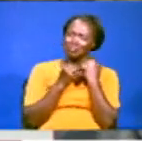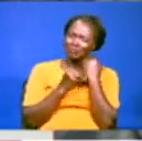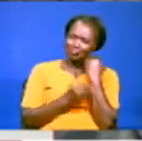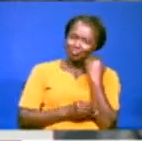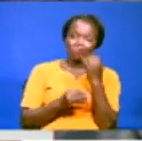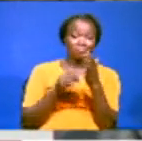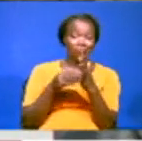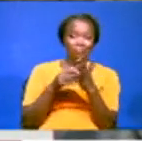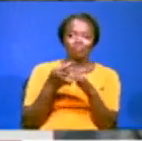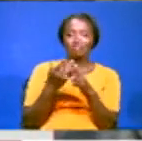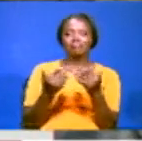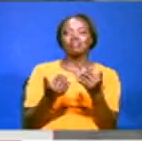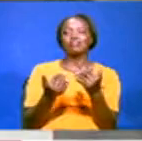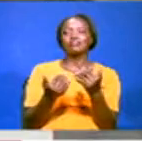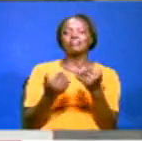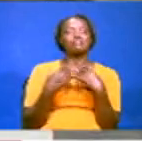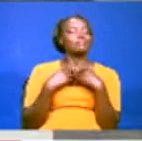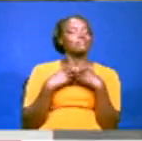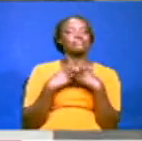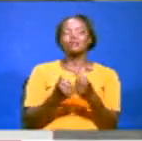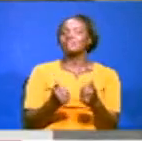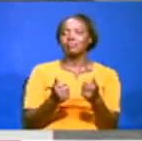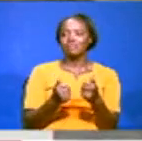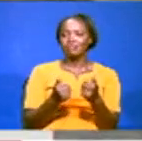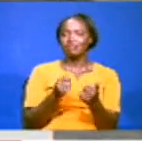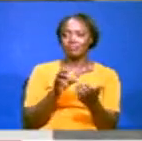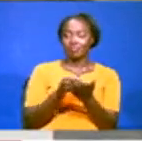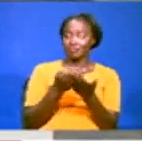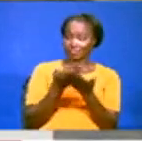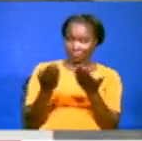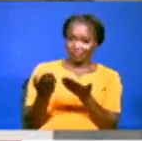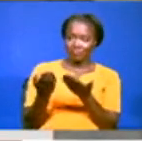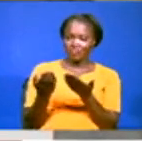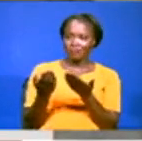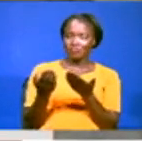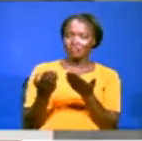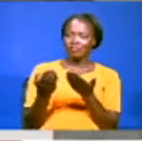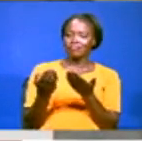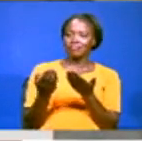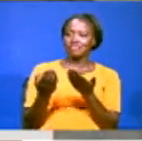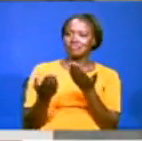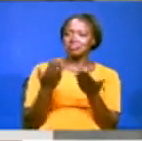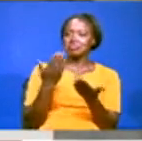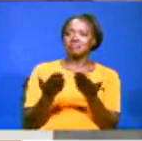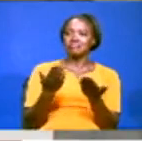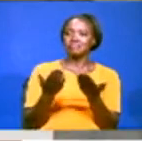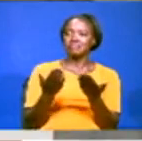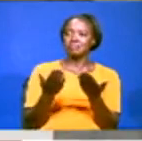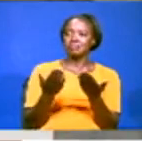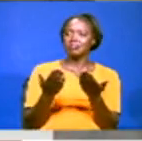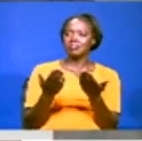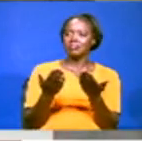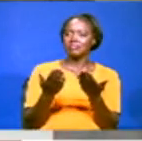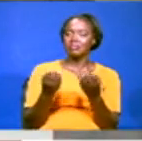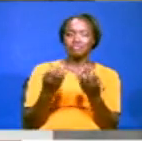lakini sahihi ameweza kupona. Cases kama hizi ziko, pengine ziko nyingi, eneo hili la Bamba